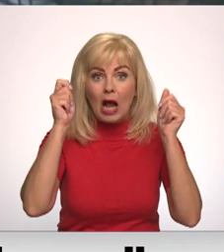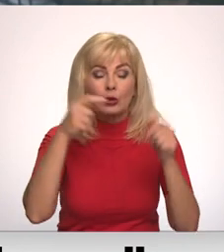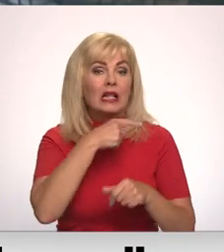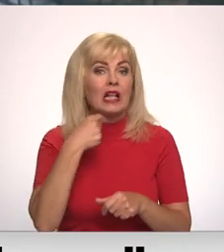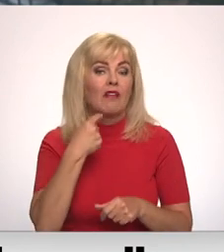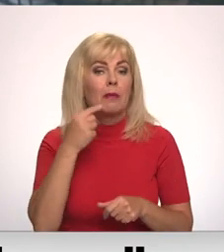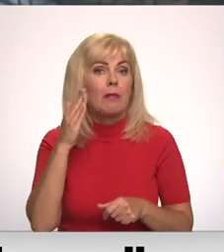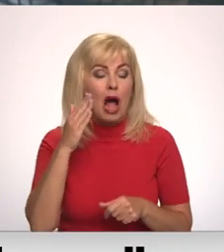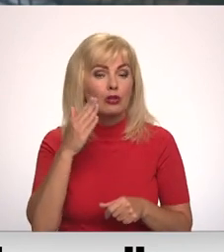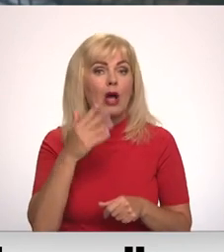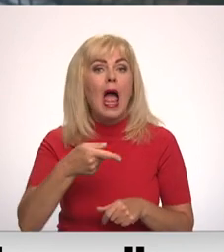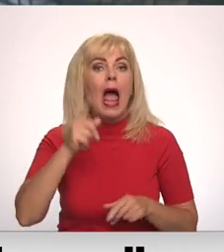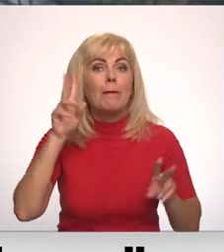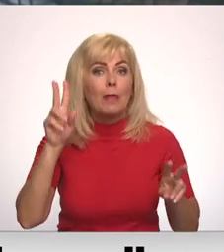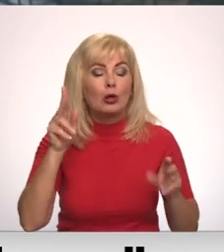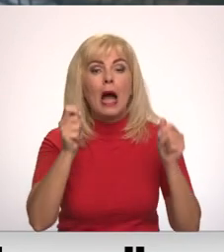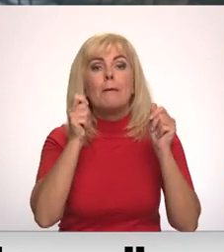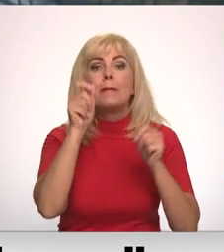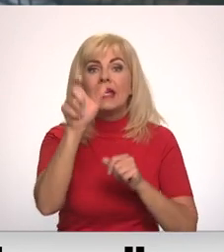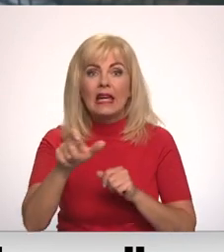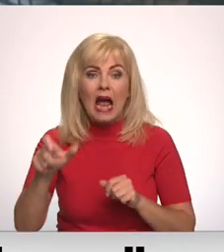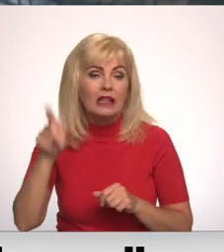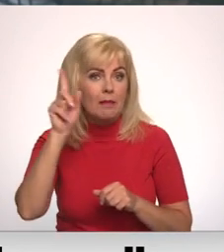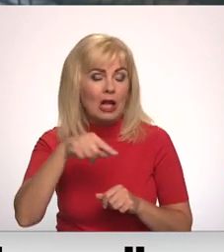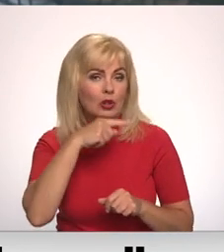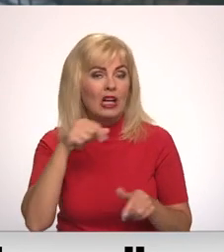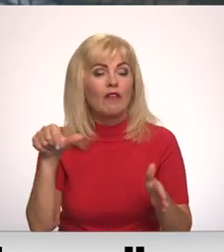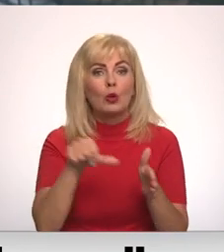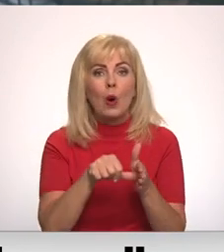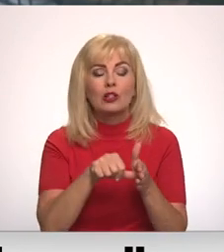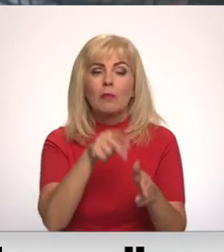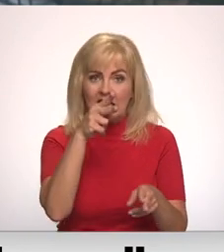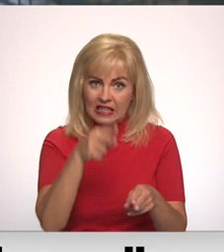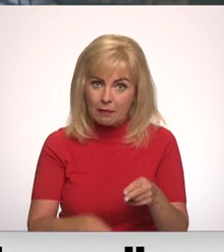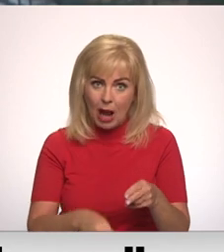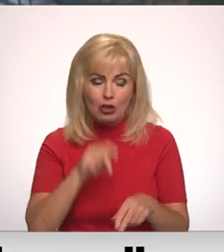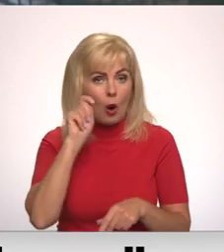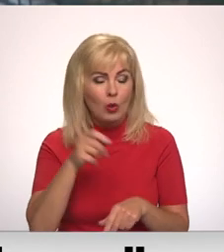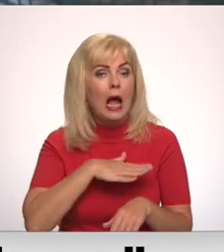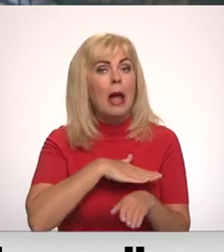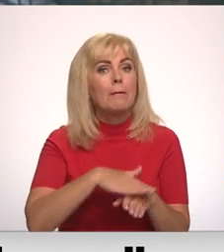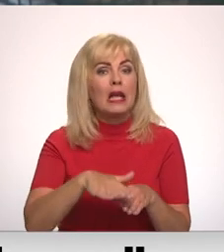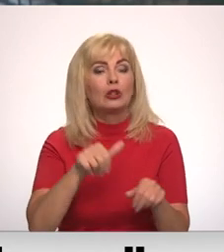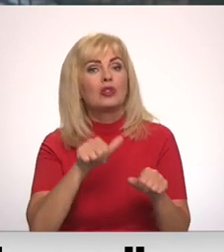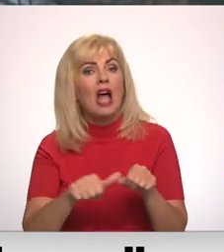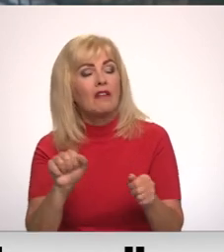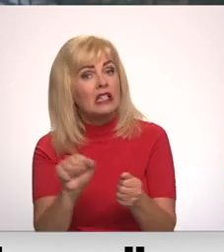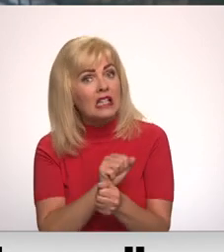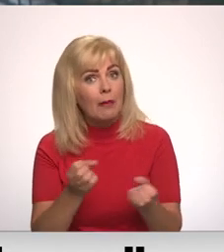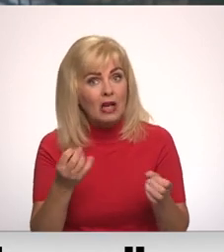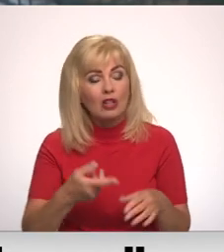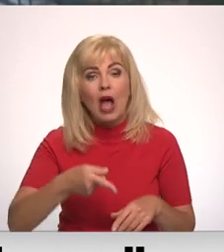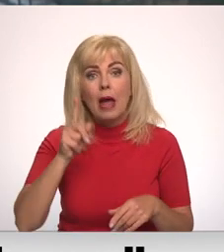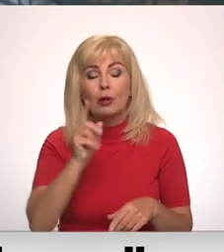par embargo. Piketētāji pieprasīja Krievijas noziedzīgā kara izbeigšanu Ukrainā, pilnu Krievijas naftas un dabasgāzes